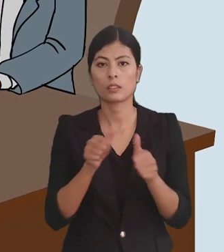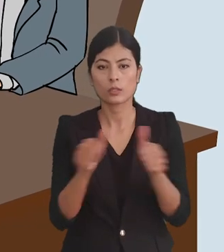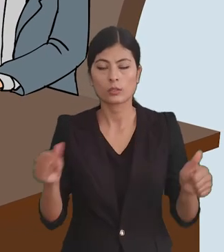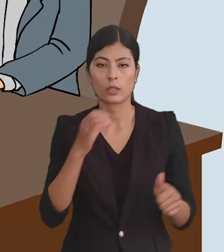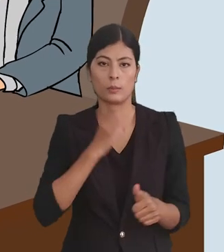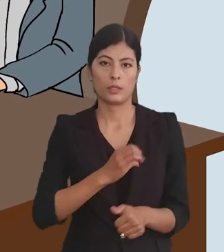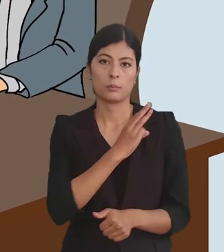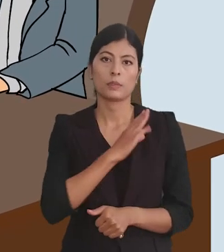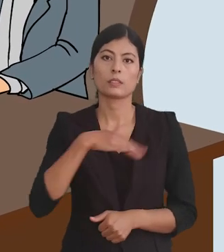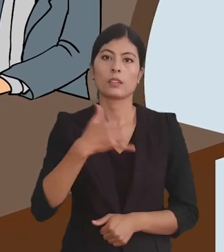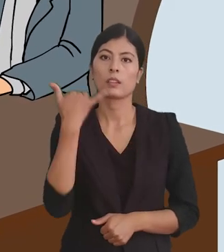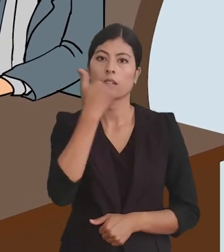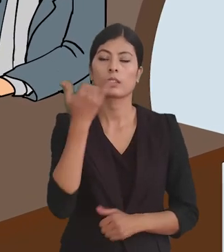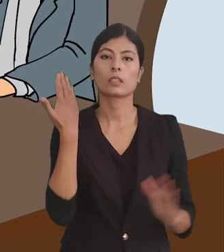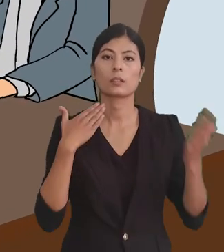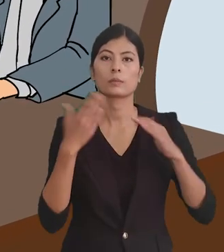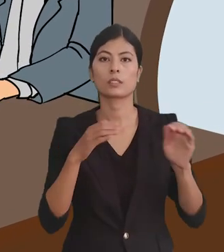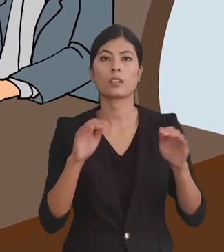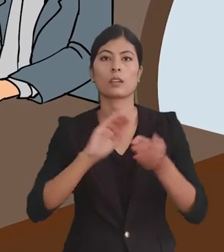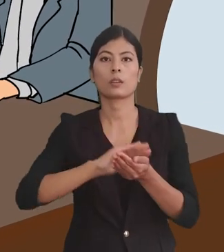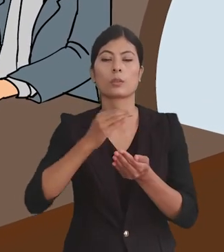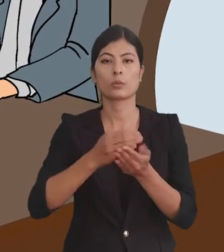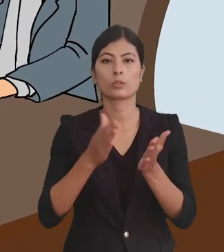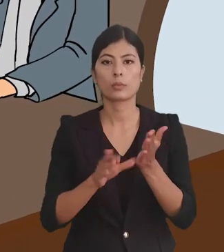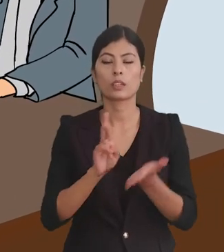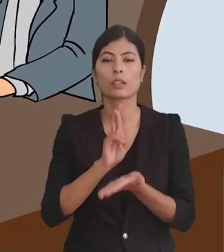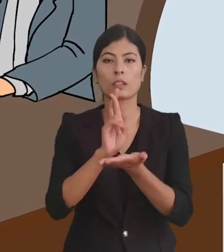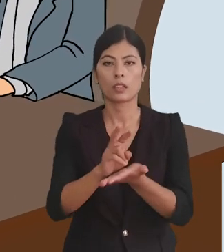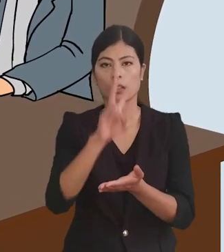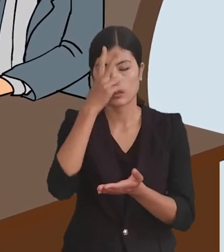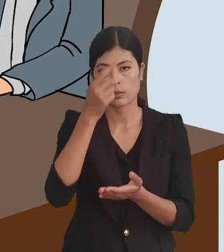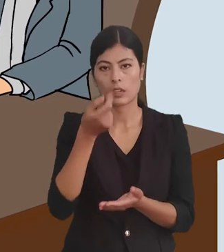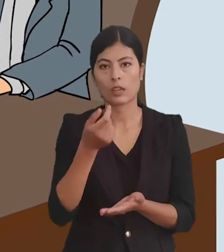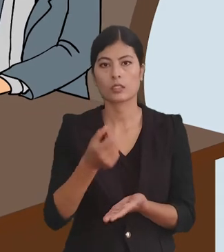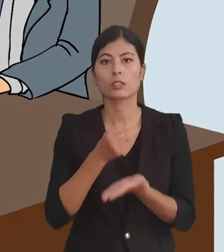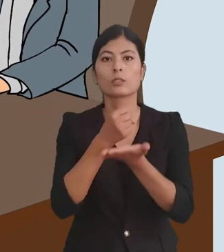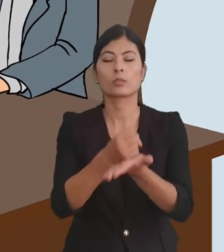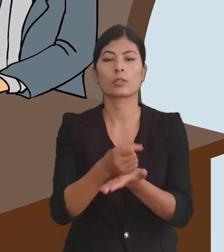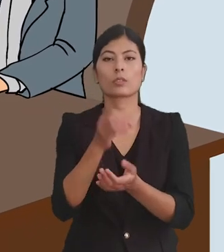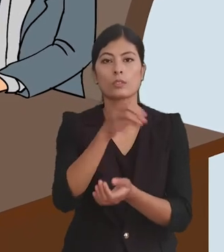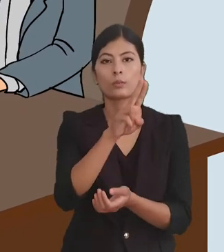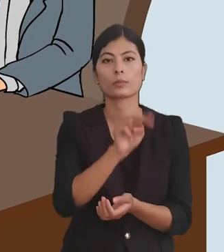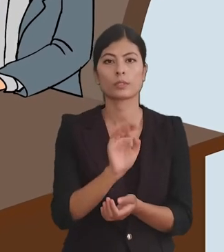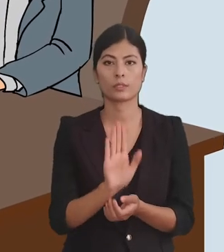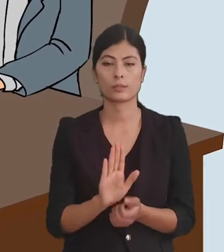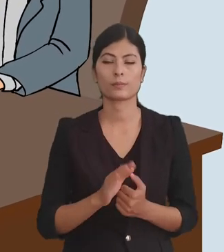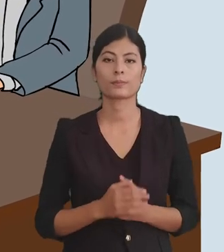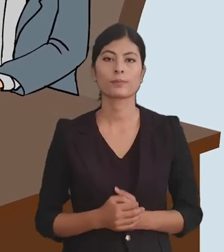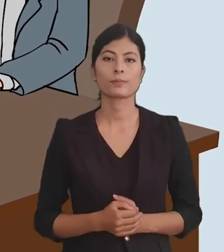पीडितलाई लैङ्गिक हिंसा निवारण कोषबाट राहत वा आर्थिक सहयोग उपलब्ध गराउनु पर्दछ।